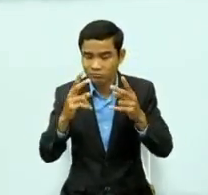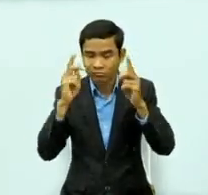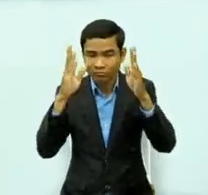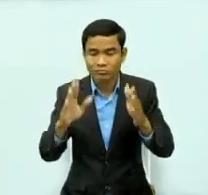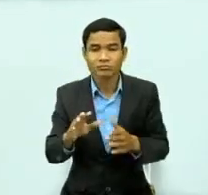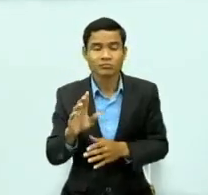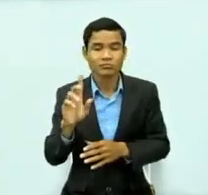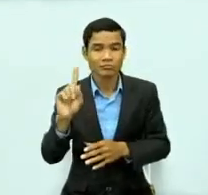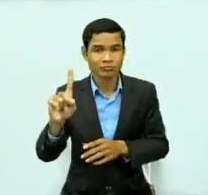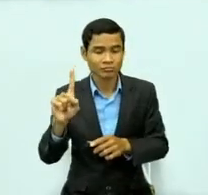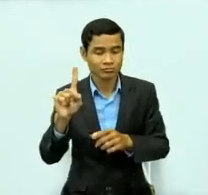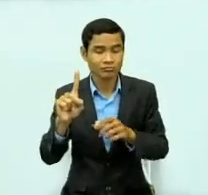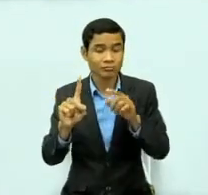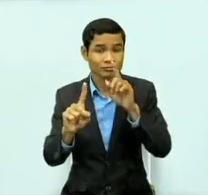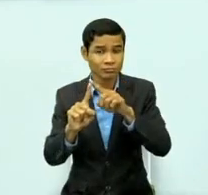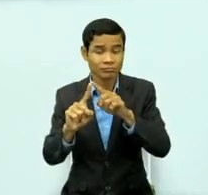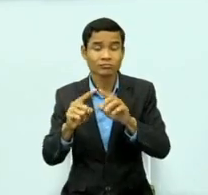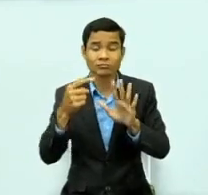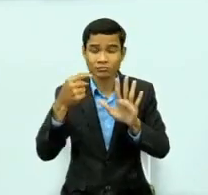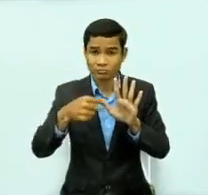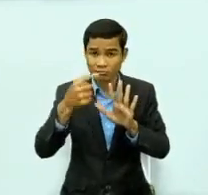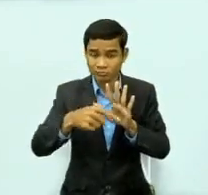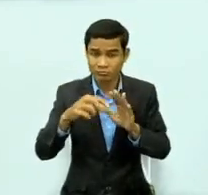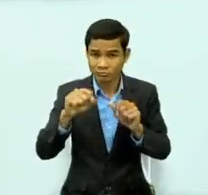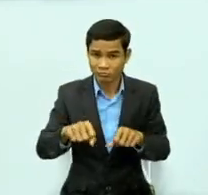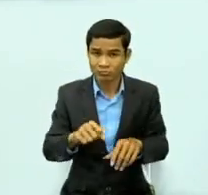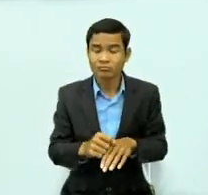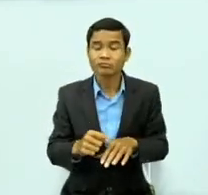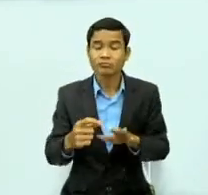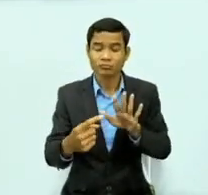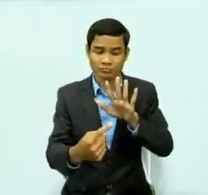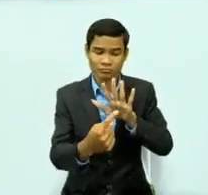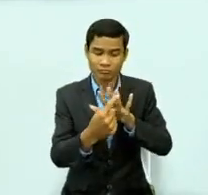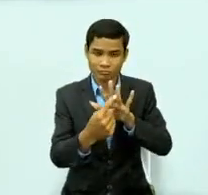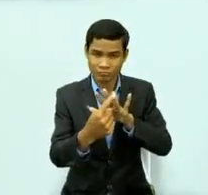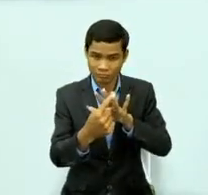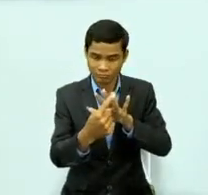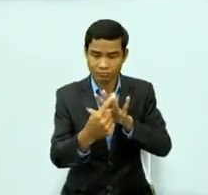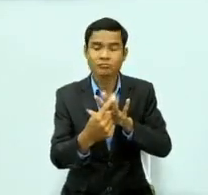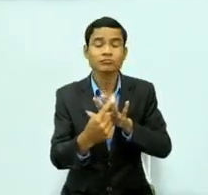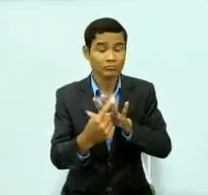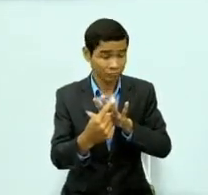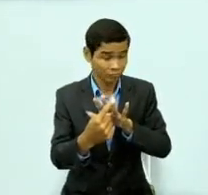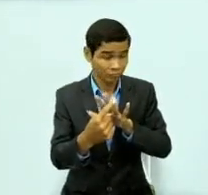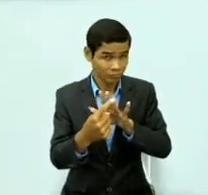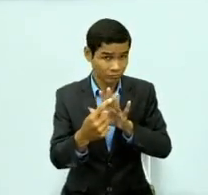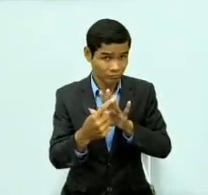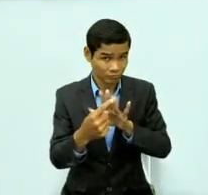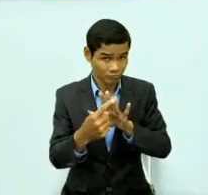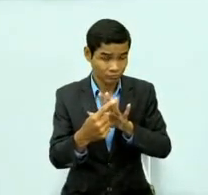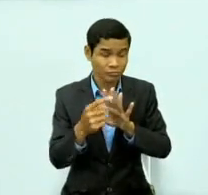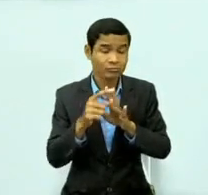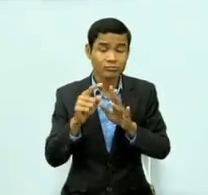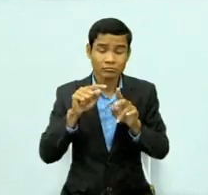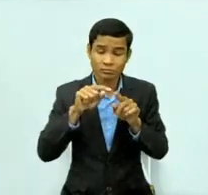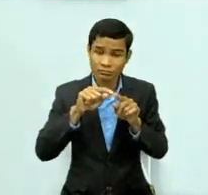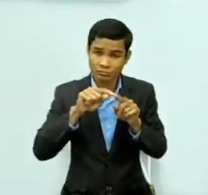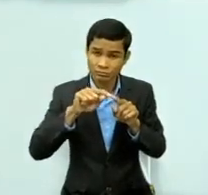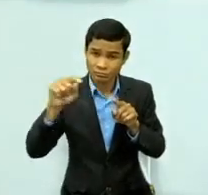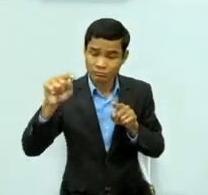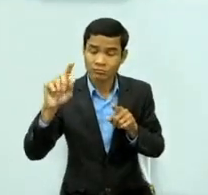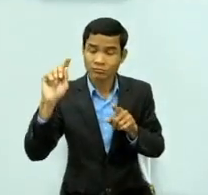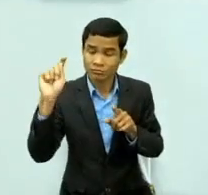គ្រូដាក់ដៃឲ្យចំស្រាក់ណាគឺស្រាក់អូចាអញ្ចឹងស្រាក់អូអ្នកគ្រូគូសភ្ជាប់ទៅនឹ